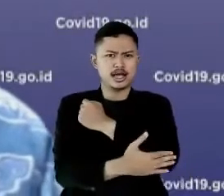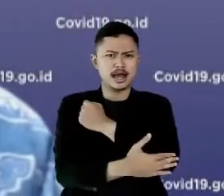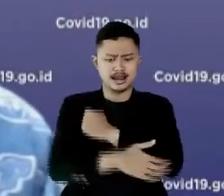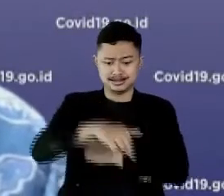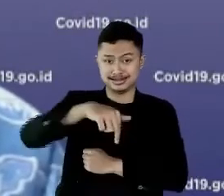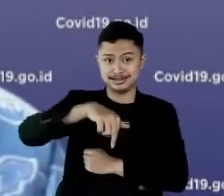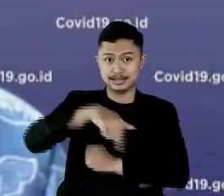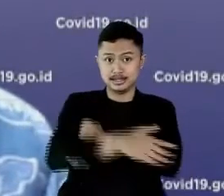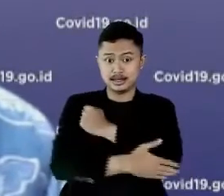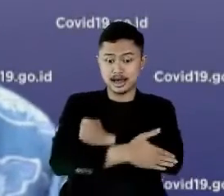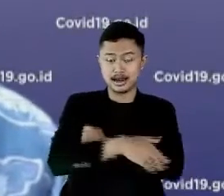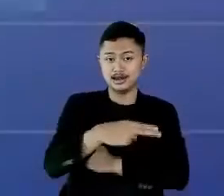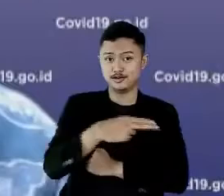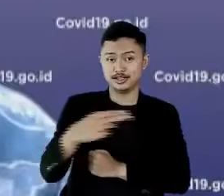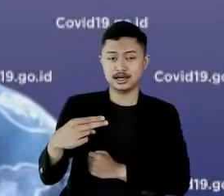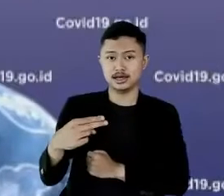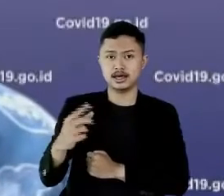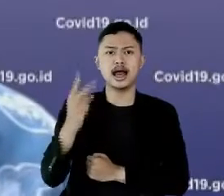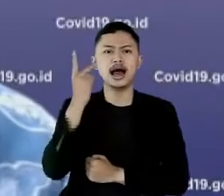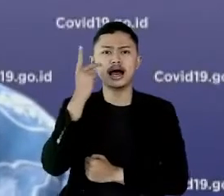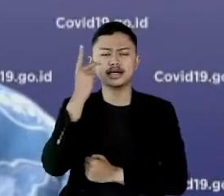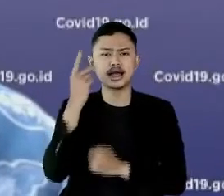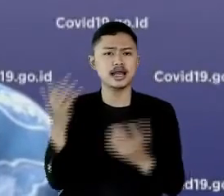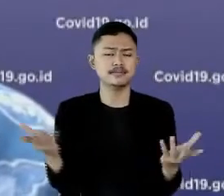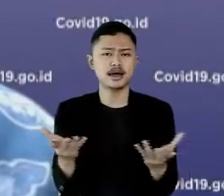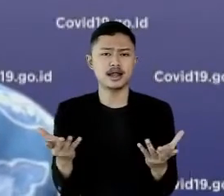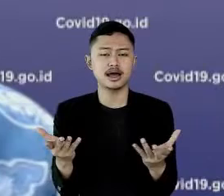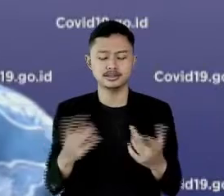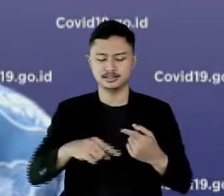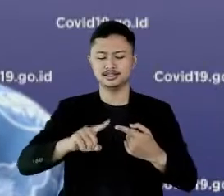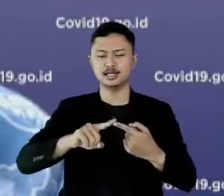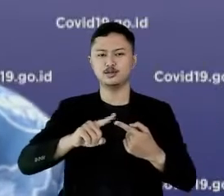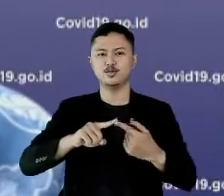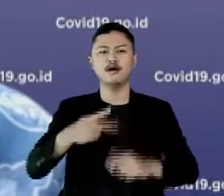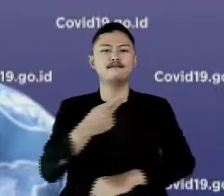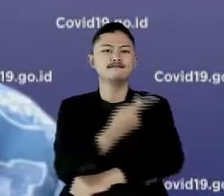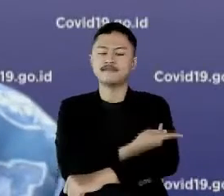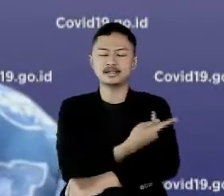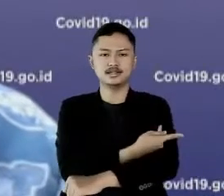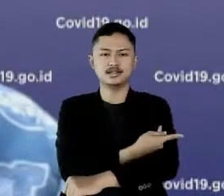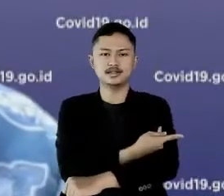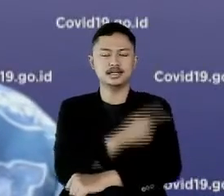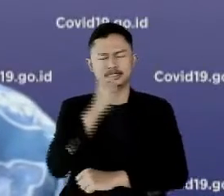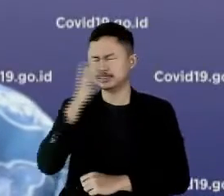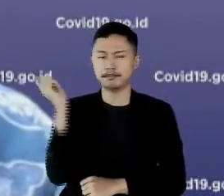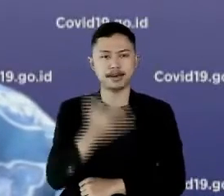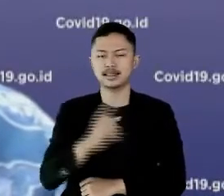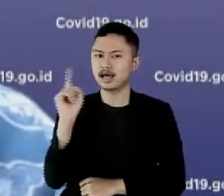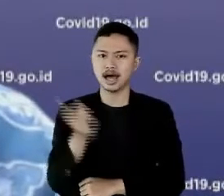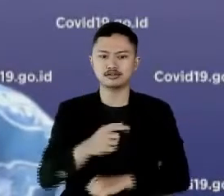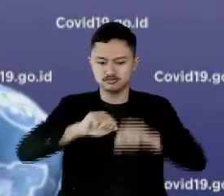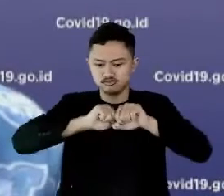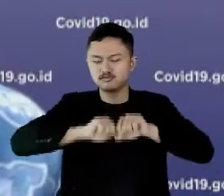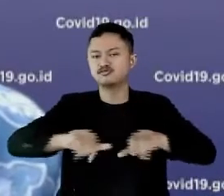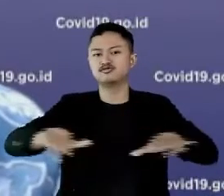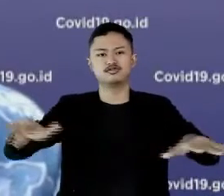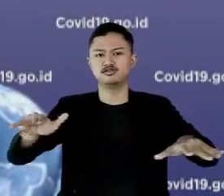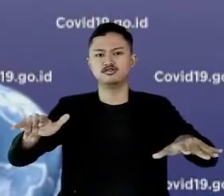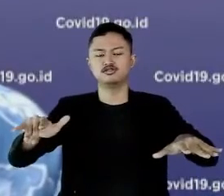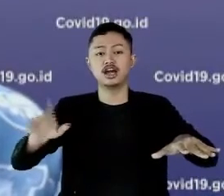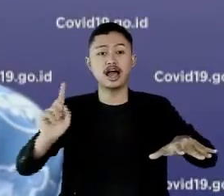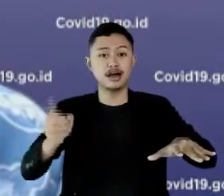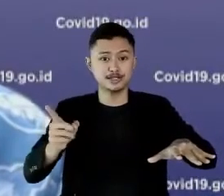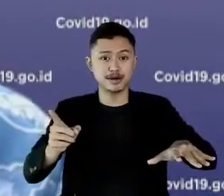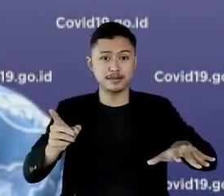sendiri, kita harus jaga dengan gini. Yang pertama, vaksinasi. Vaksinasi harus cepat, cakupannya harus cepat tinggi gitu ya. Karena itu